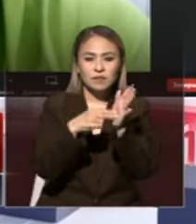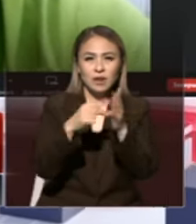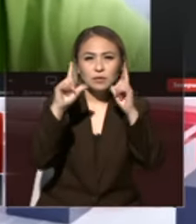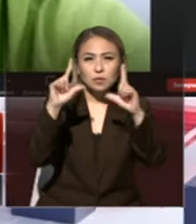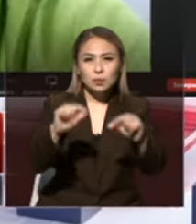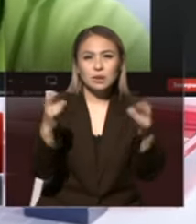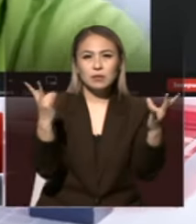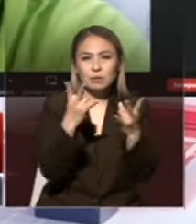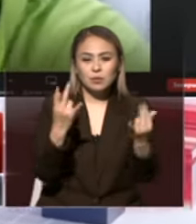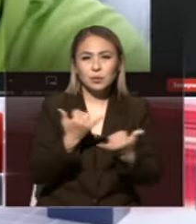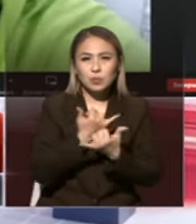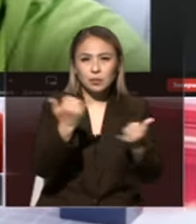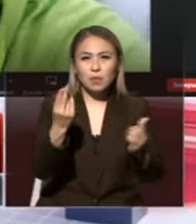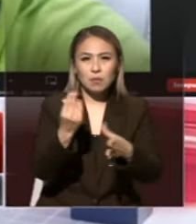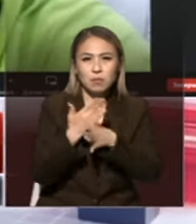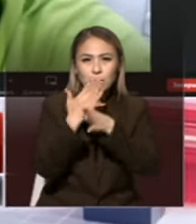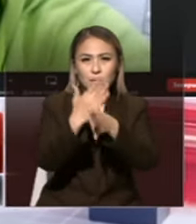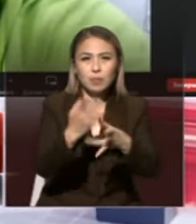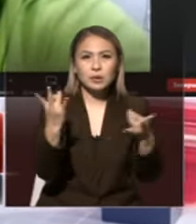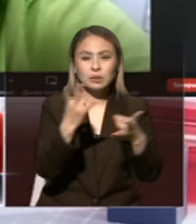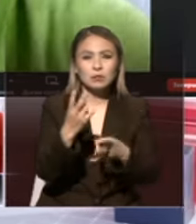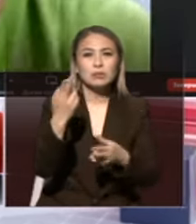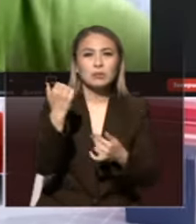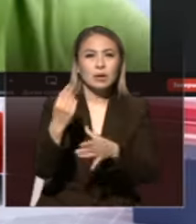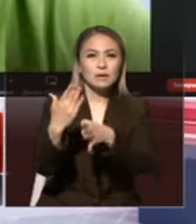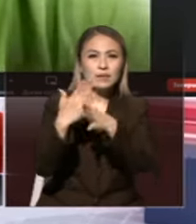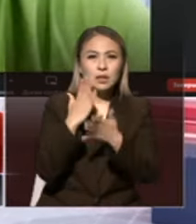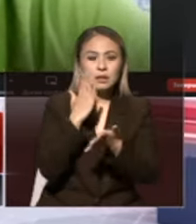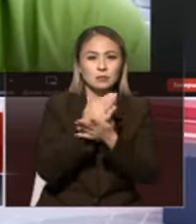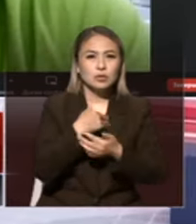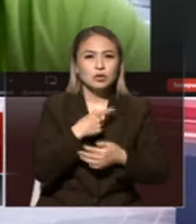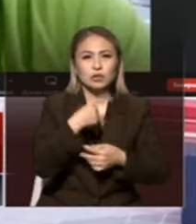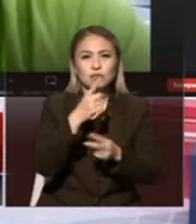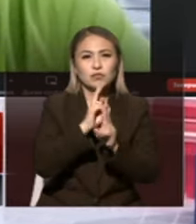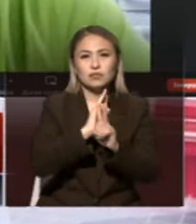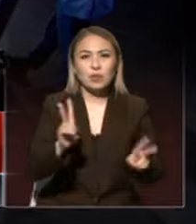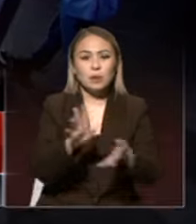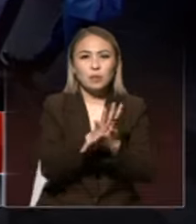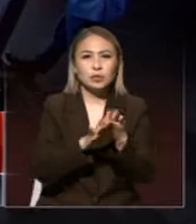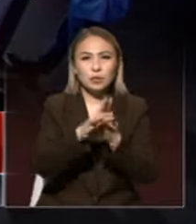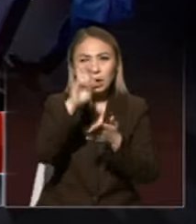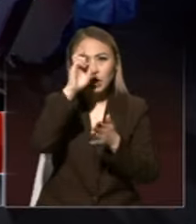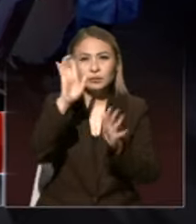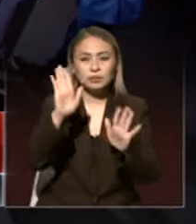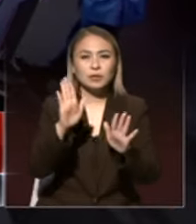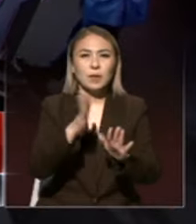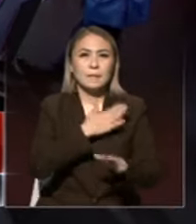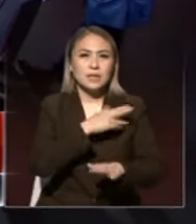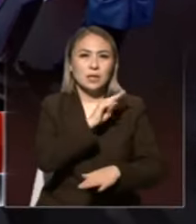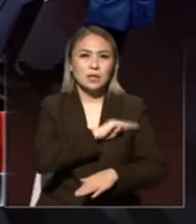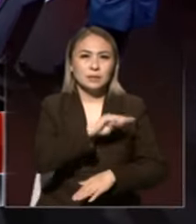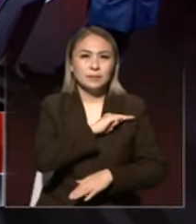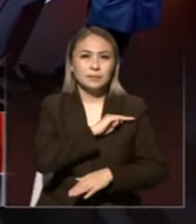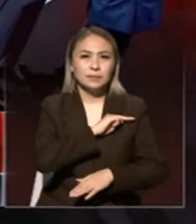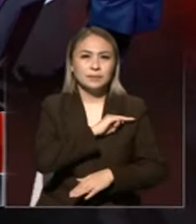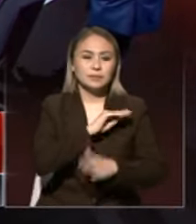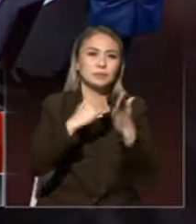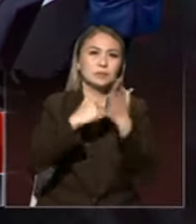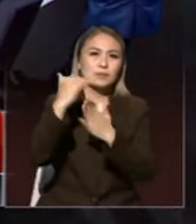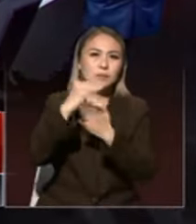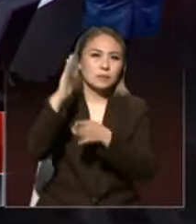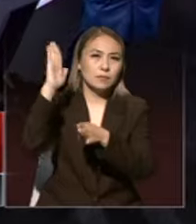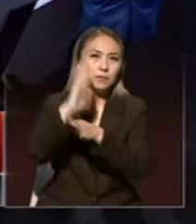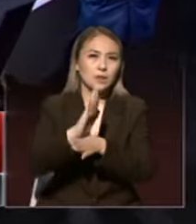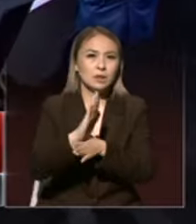төмендетіндер субсидиясын төлеңдер. Күліп атыр, рахмет. Билік кештеңе деп айтпаймын, неге десең, биліктегі тек қана біздің билік, ол жоғарыдан түскен